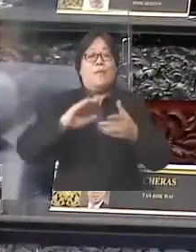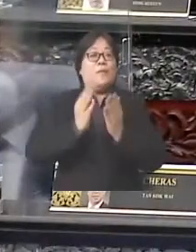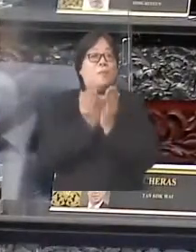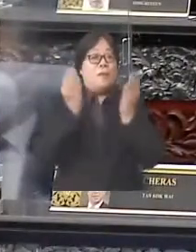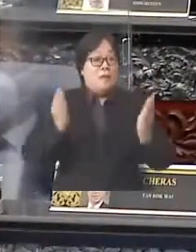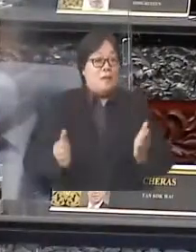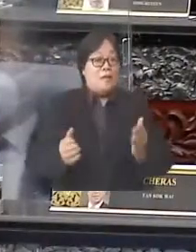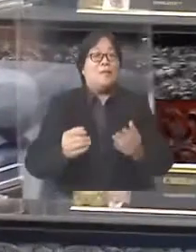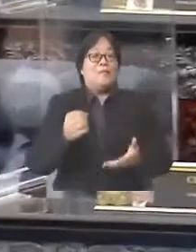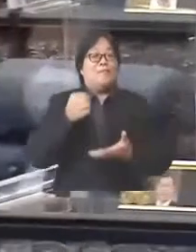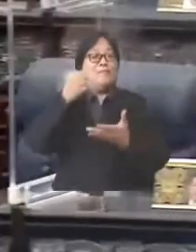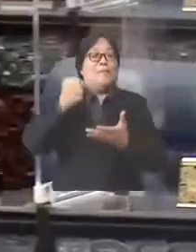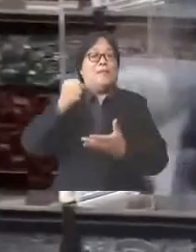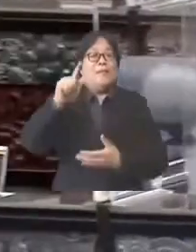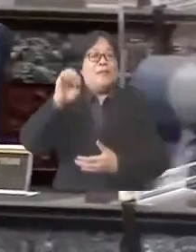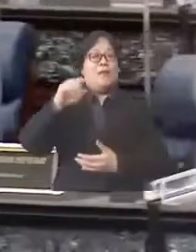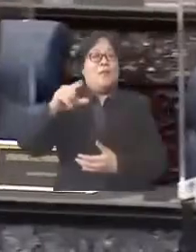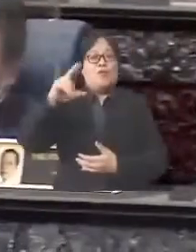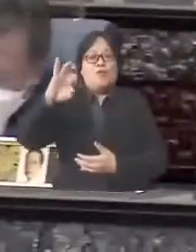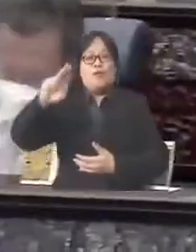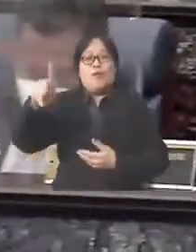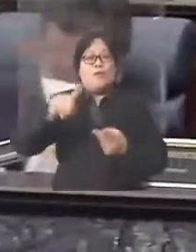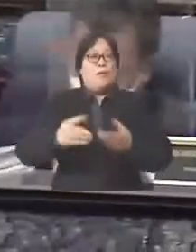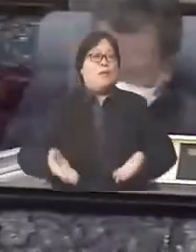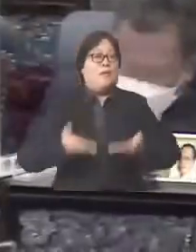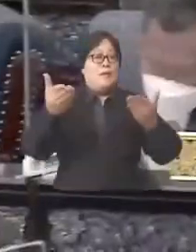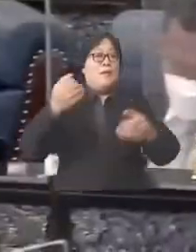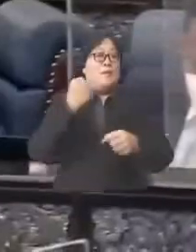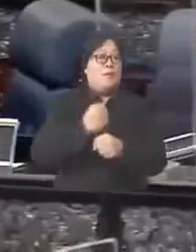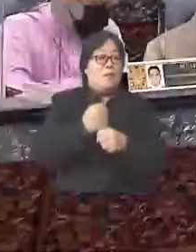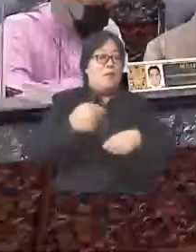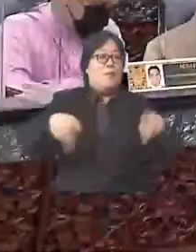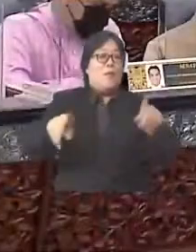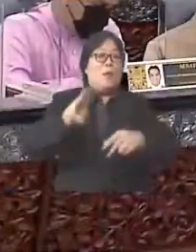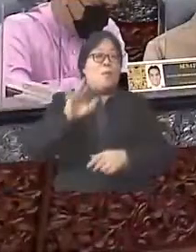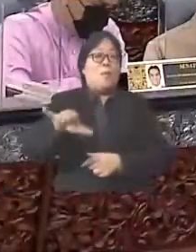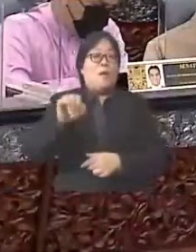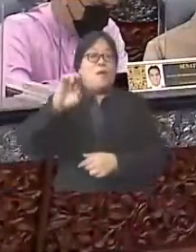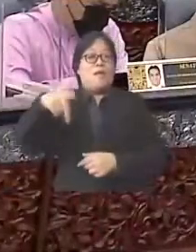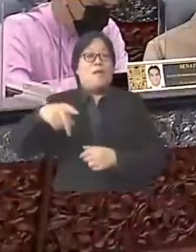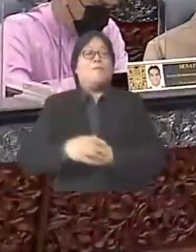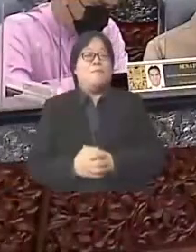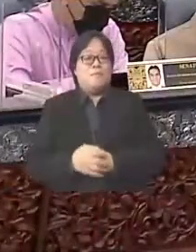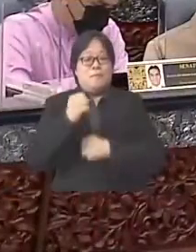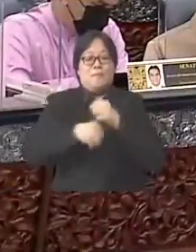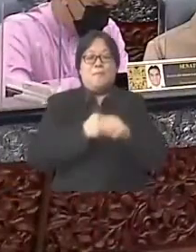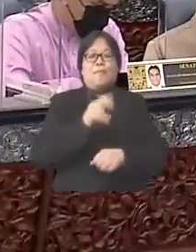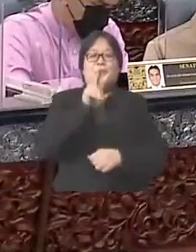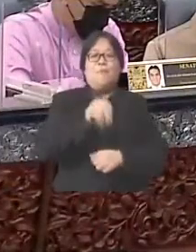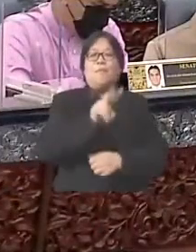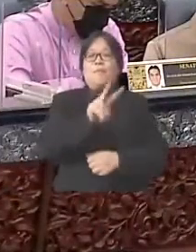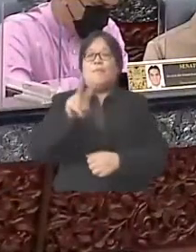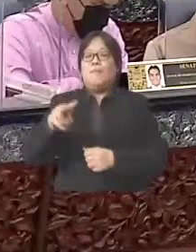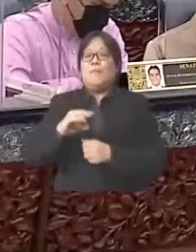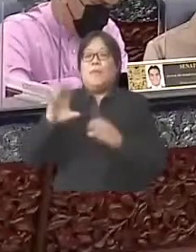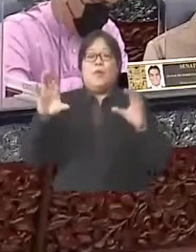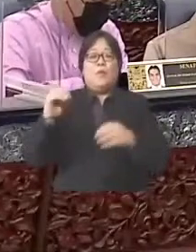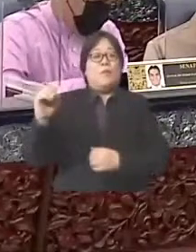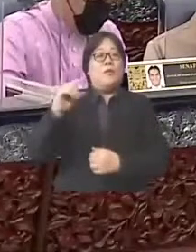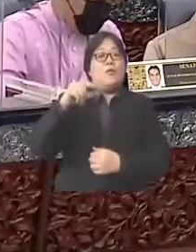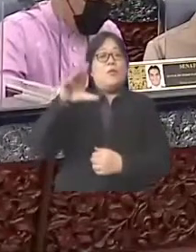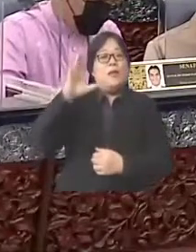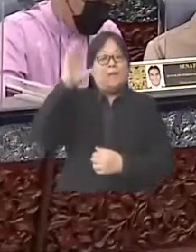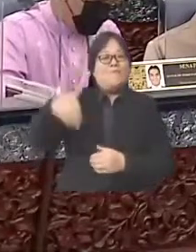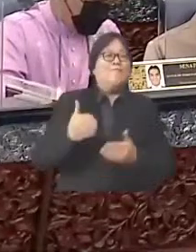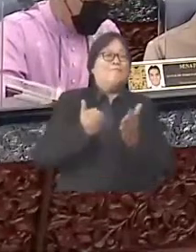Plaza lalu Tabo cerdik dan tawaran pekerjaan melalui program misted untuk Tahun 2022 Syariah jersey